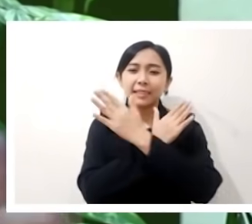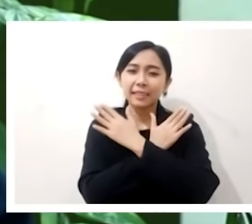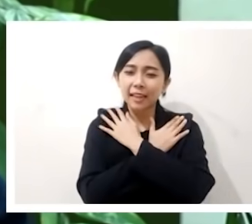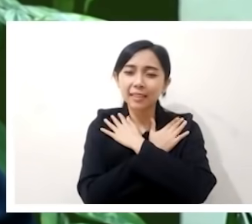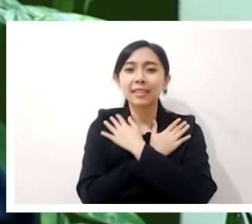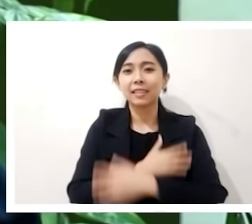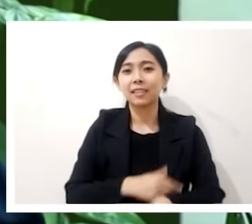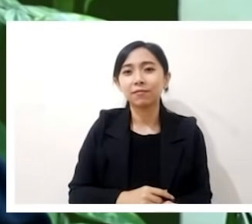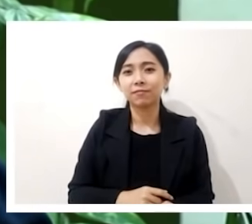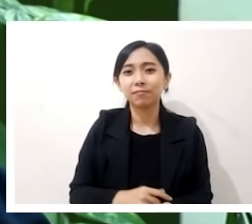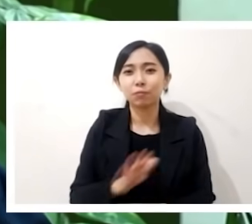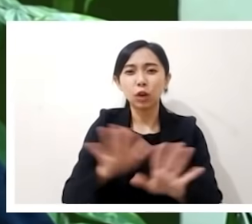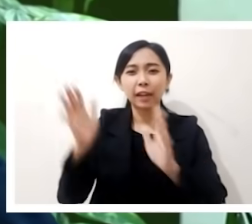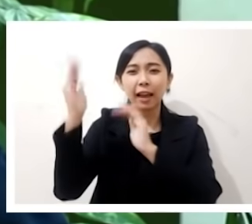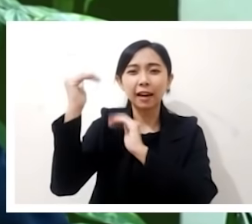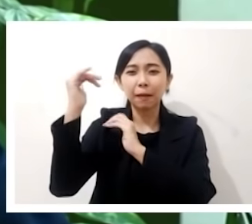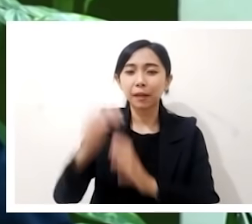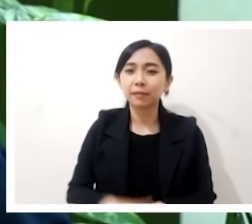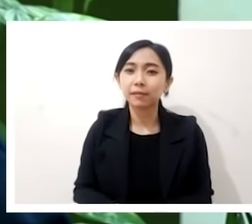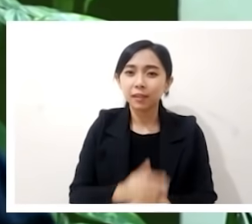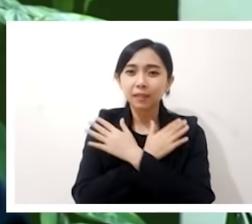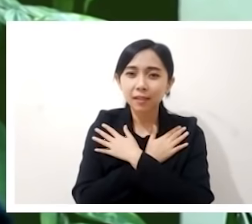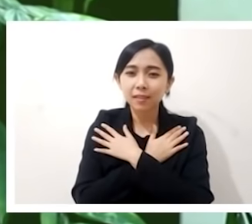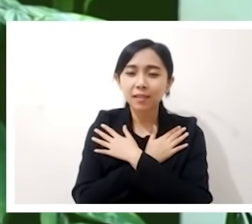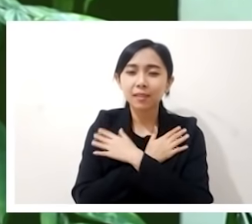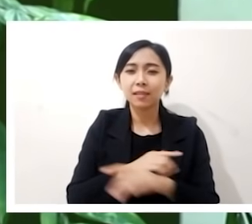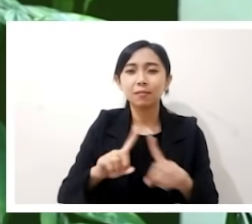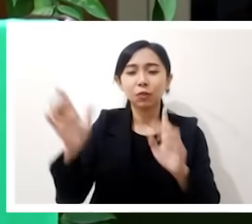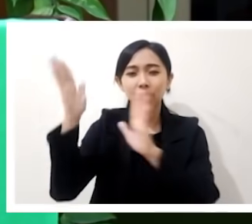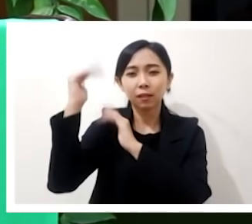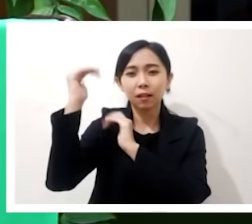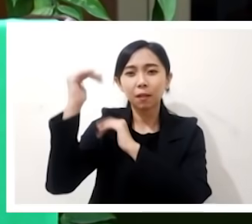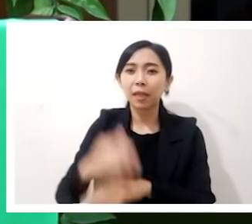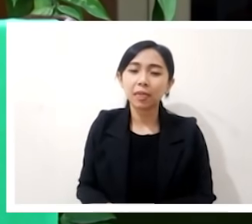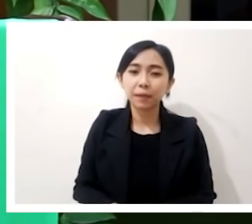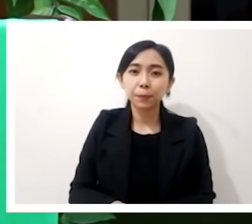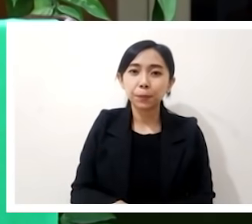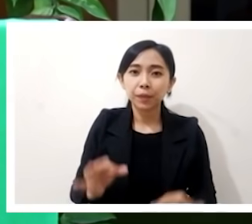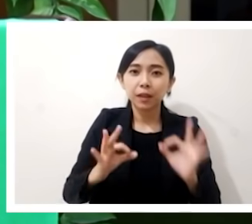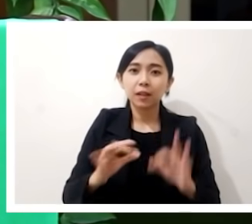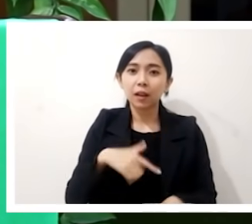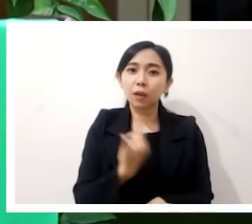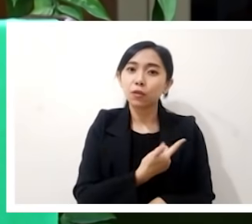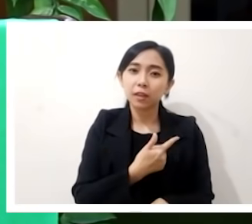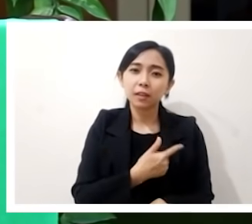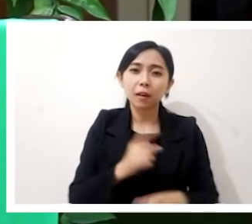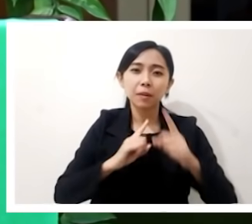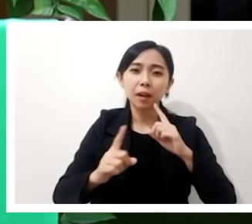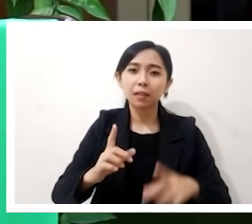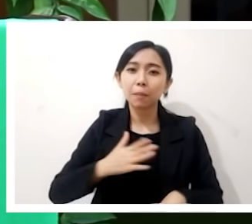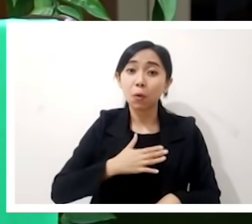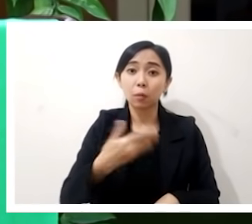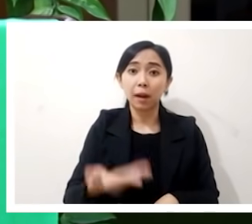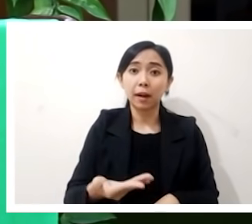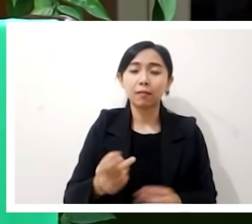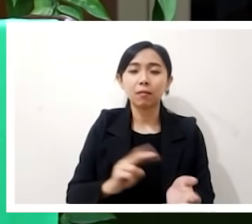bukan eksploitasi. Cinta kasih, bukan eksploitasi. Kalau kita bicara tentang sacrifice, kita berbicara